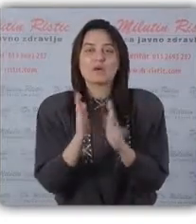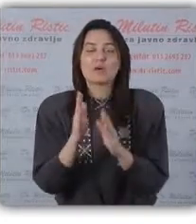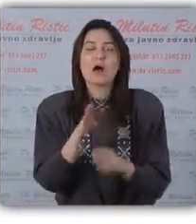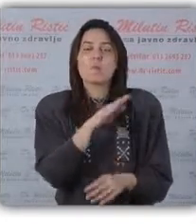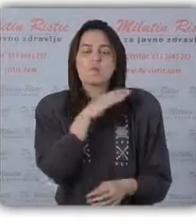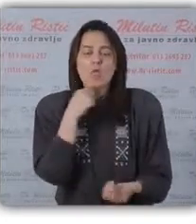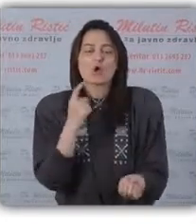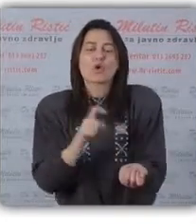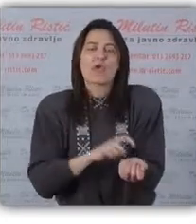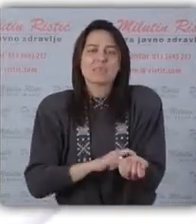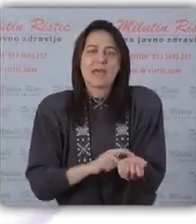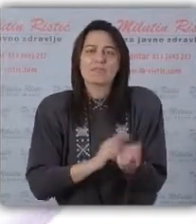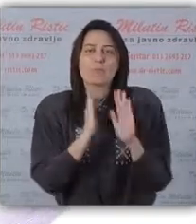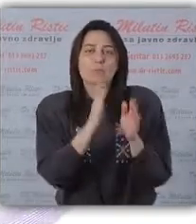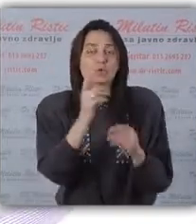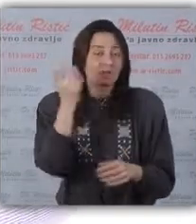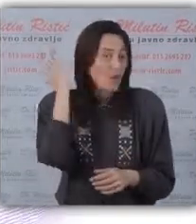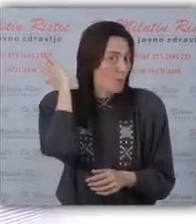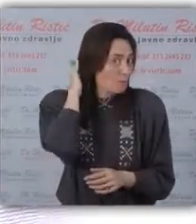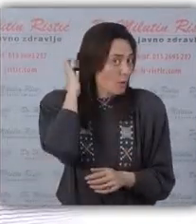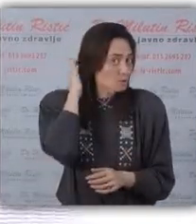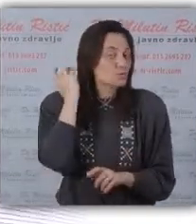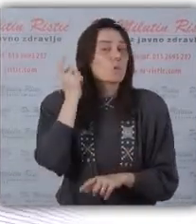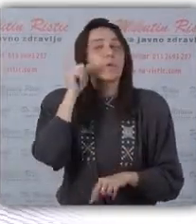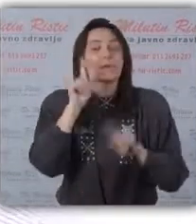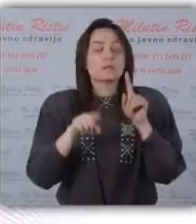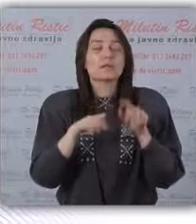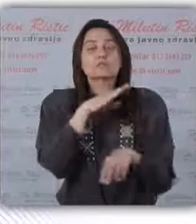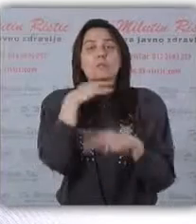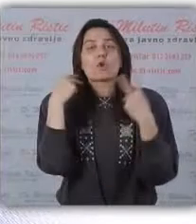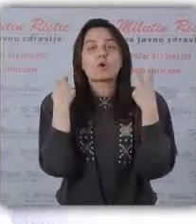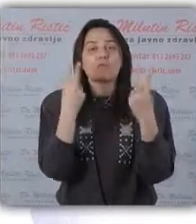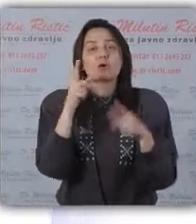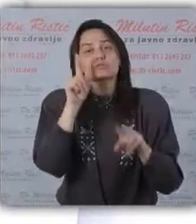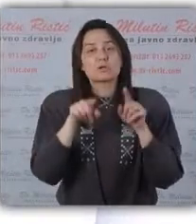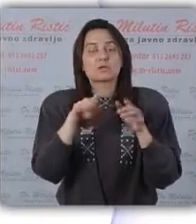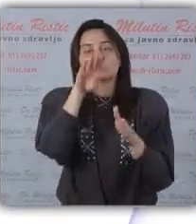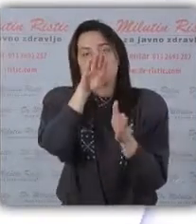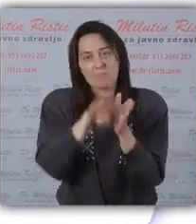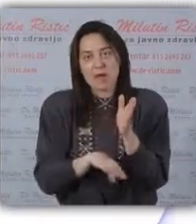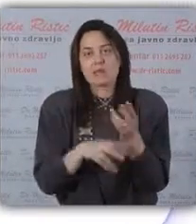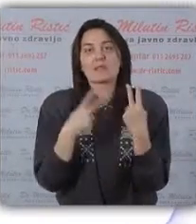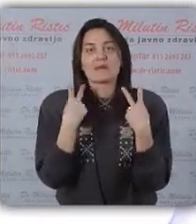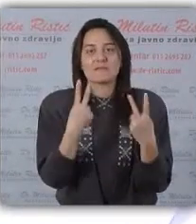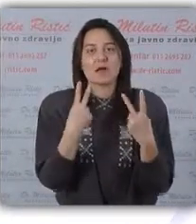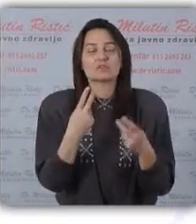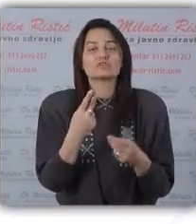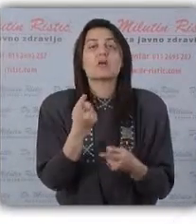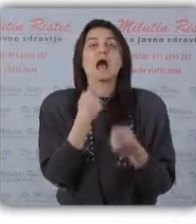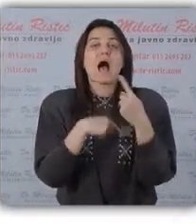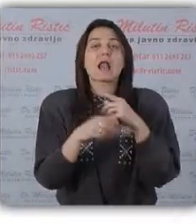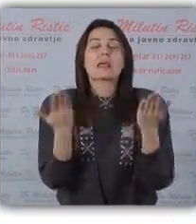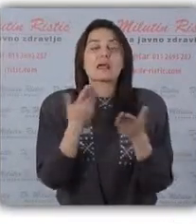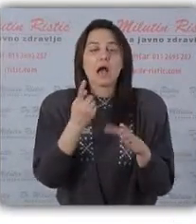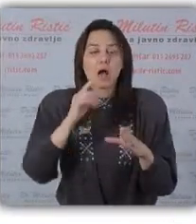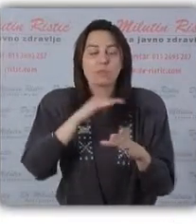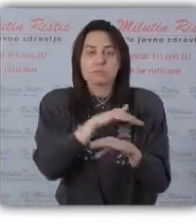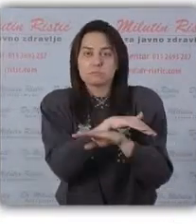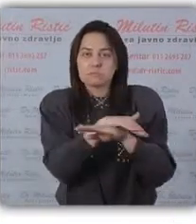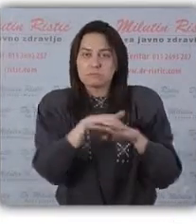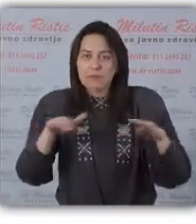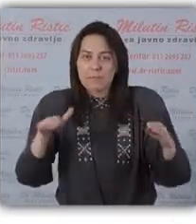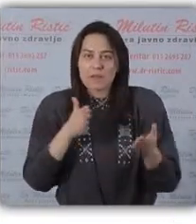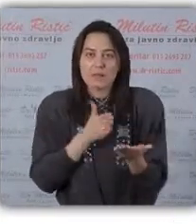puteva. Mnogo je nervnih puteva u mozgu, neki od njih su veoma značajni, neki su manje značajni, ali kao